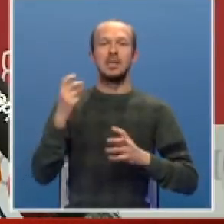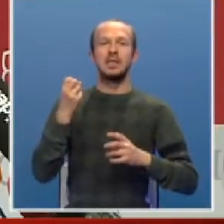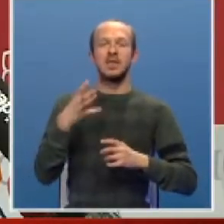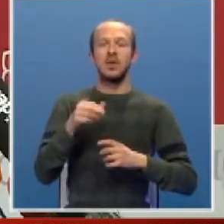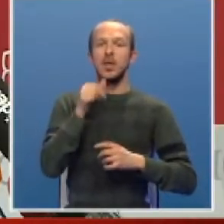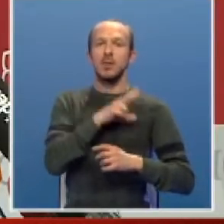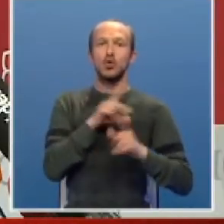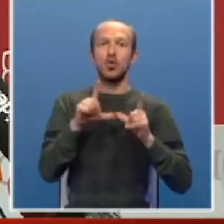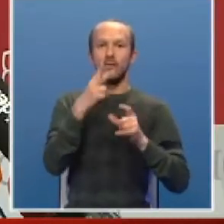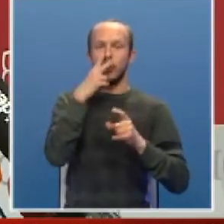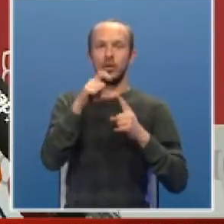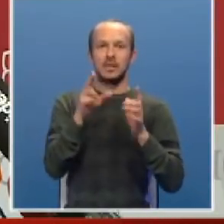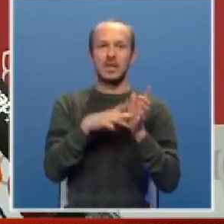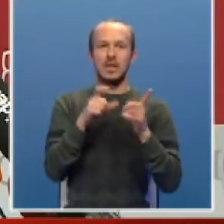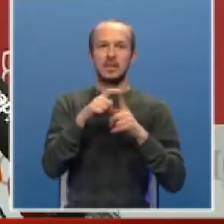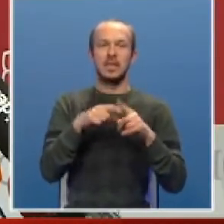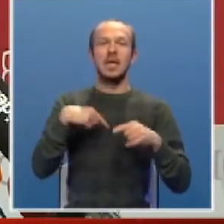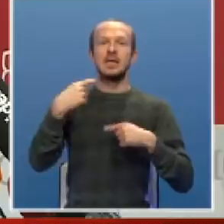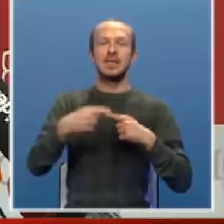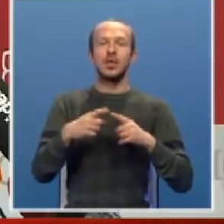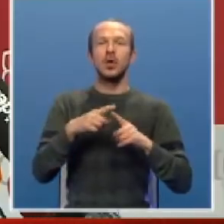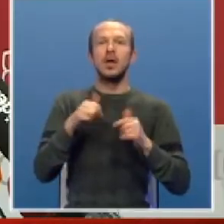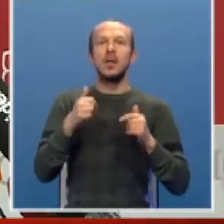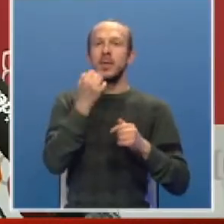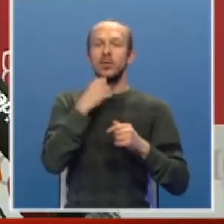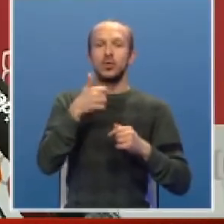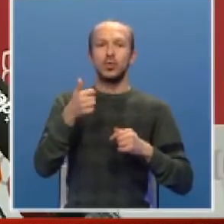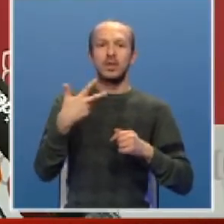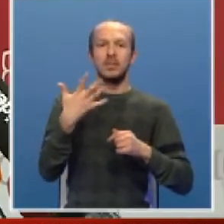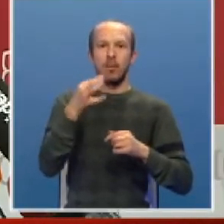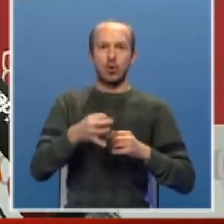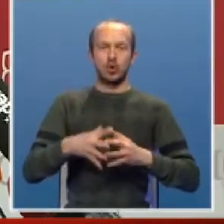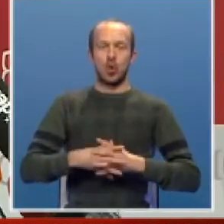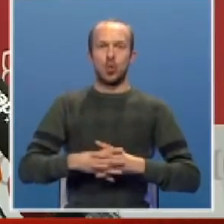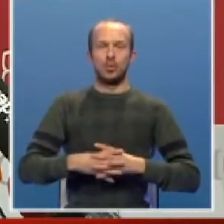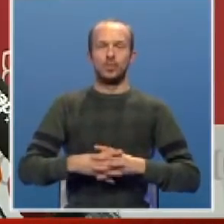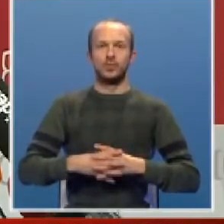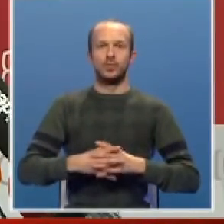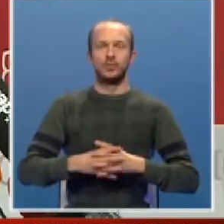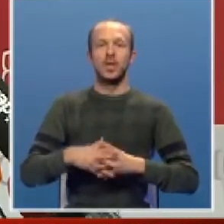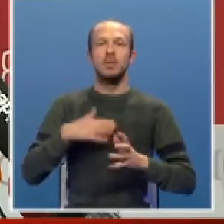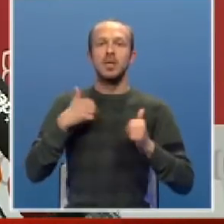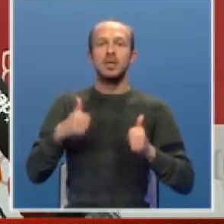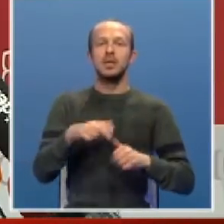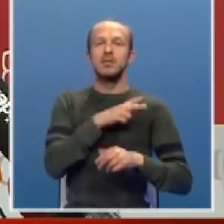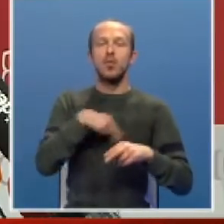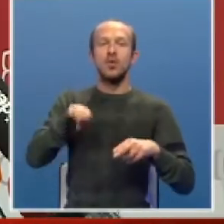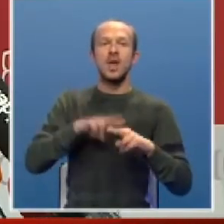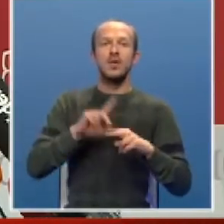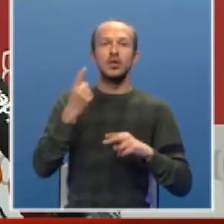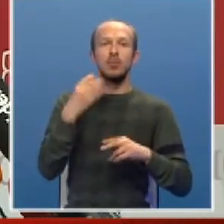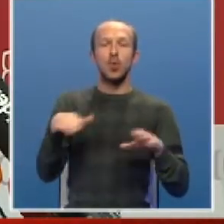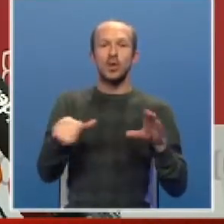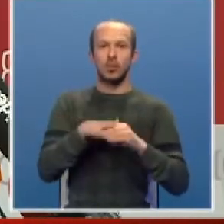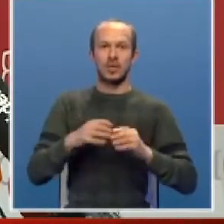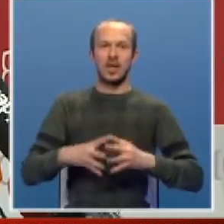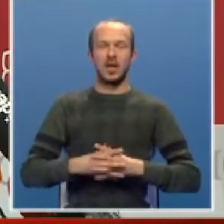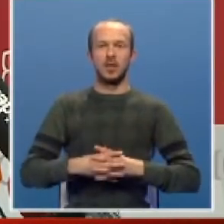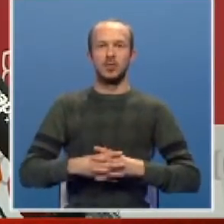imajući u vidu da je SNSD nasledio tek pokrivenost od 35%. Mi danas imamo najveći broj